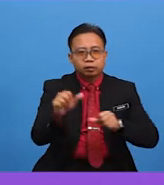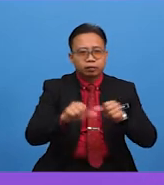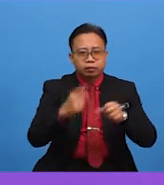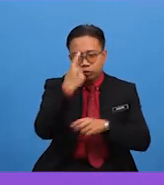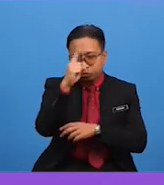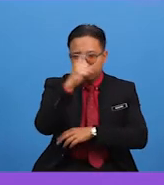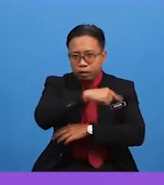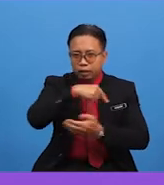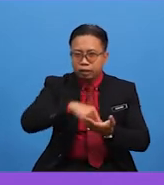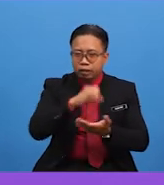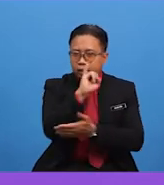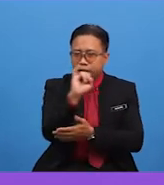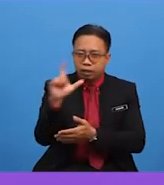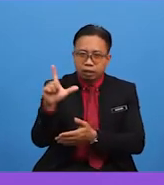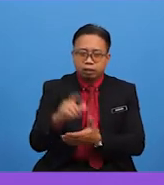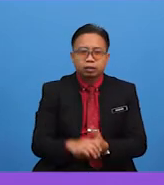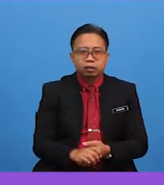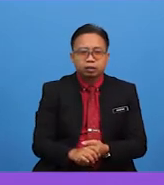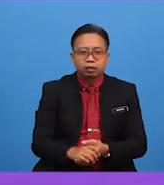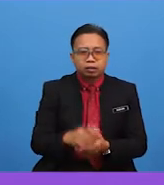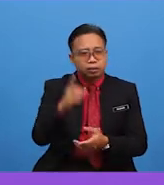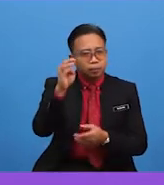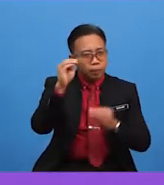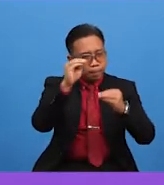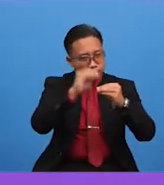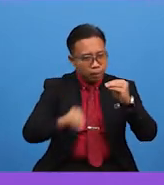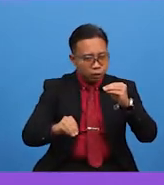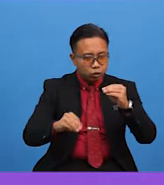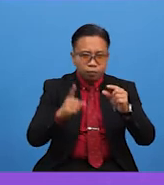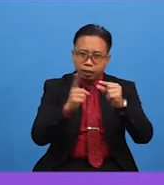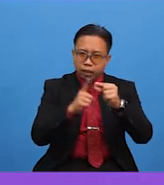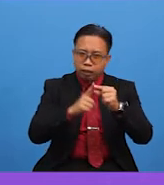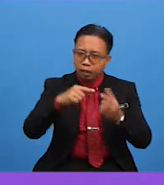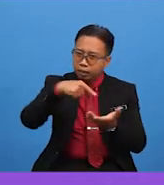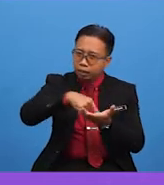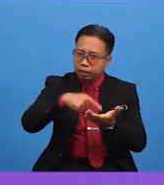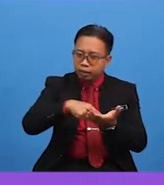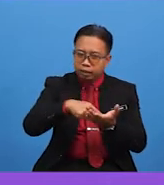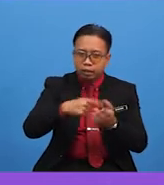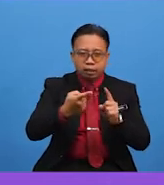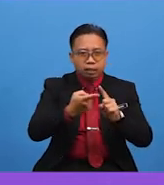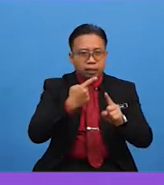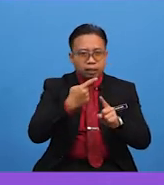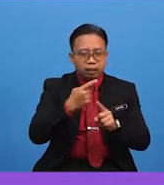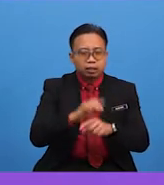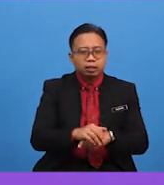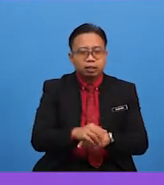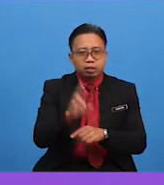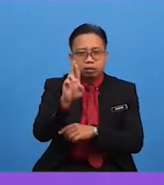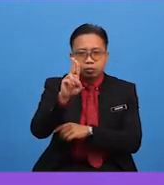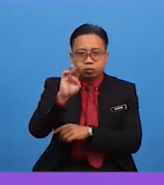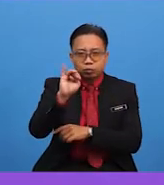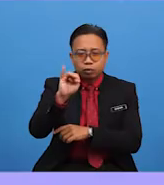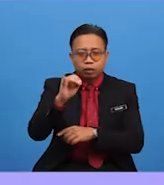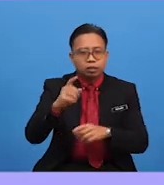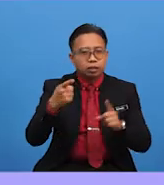Aktiviti untuk hari ini ialah suaikan perkataan-perkataan ini dari Rumi ke